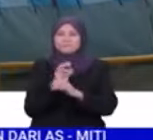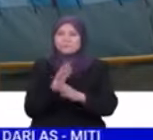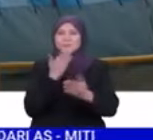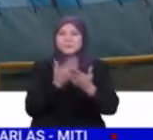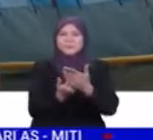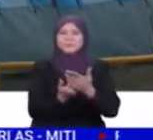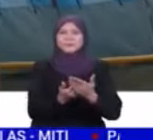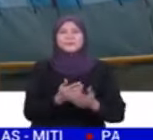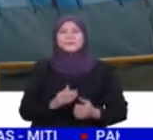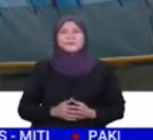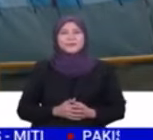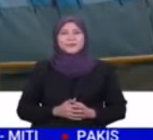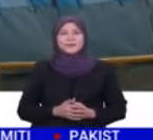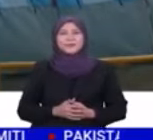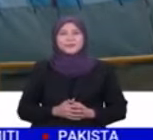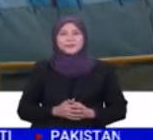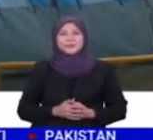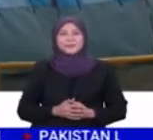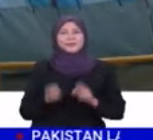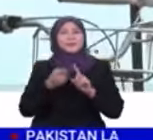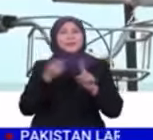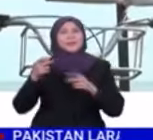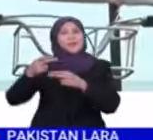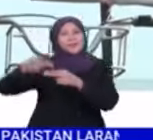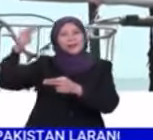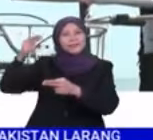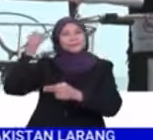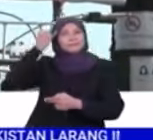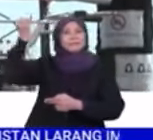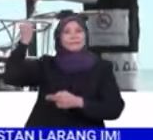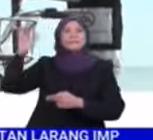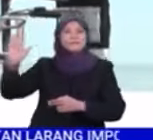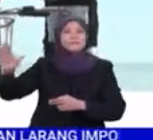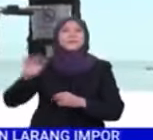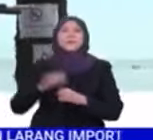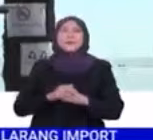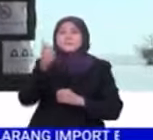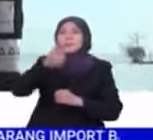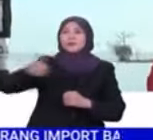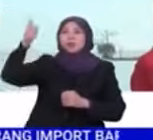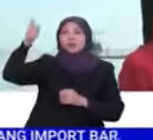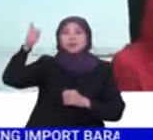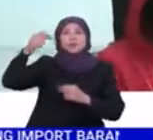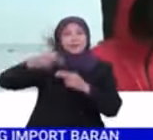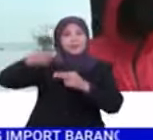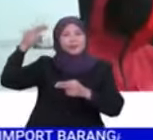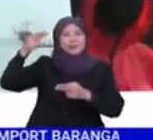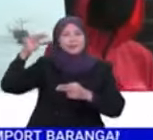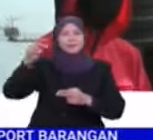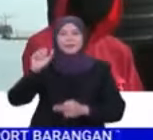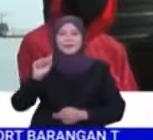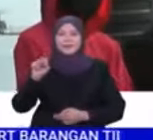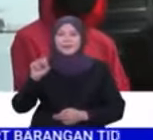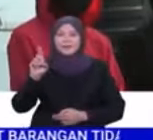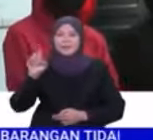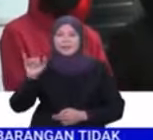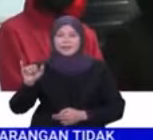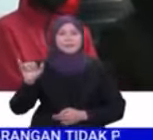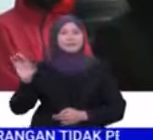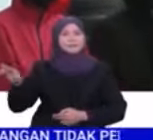baguslah yang dibuat oleh pihak hotel. Pengurus besar Hotel The Wharf, Andy Chong